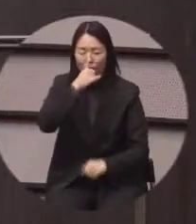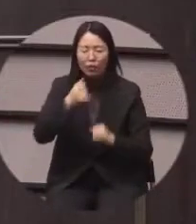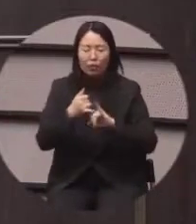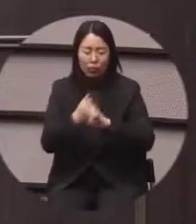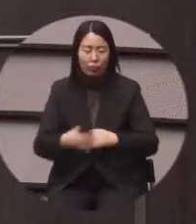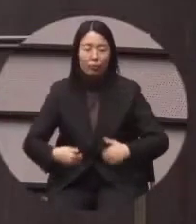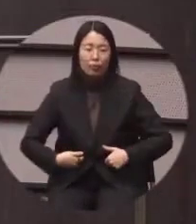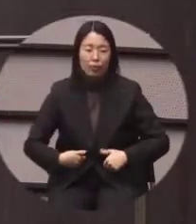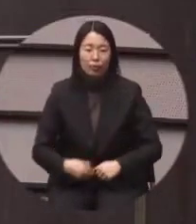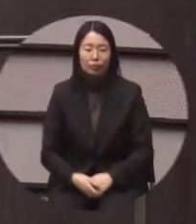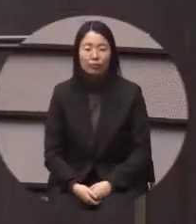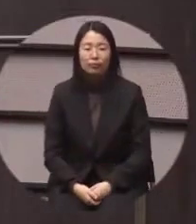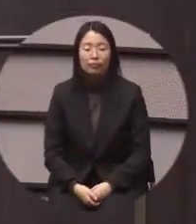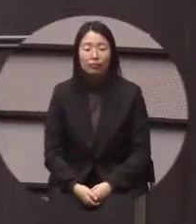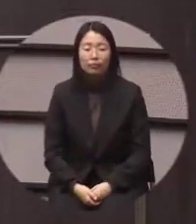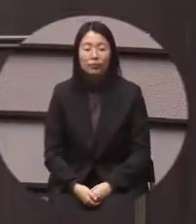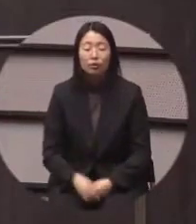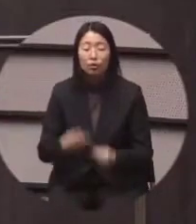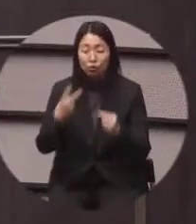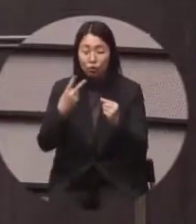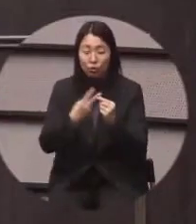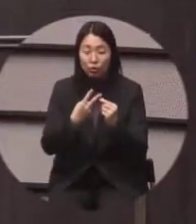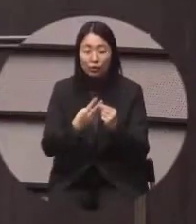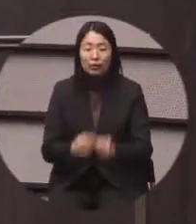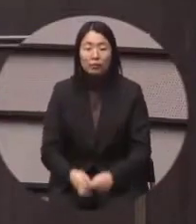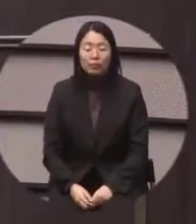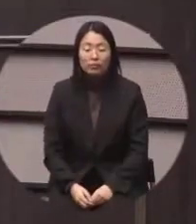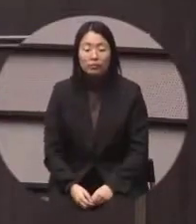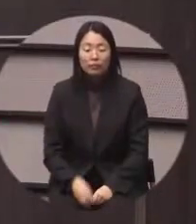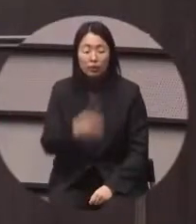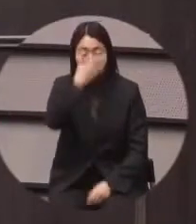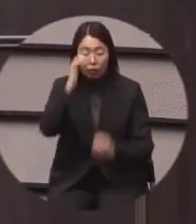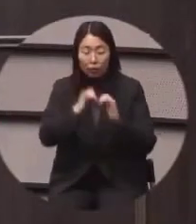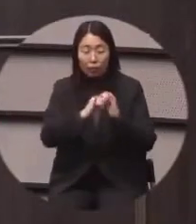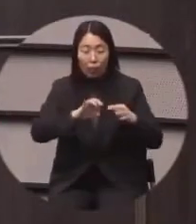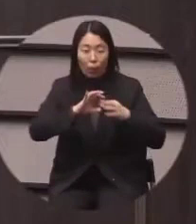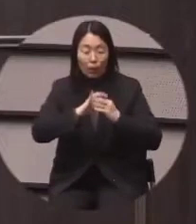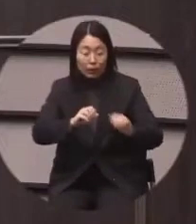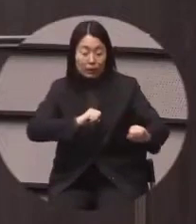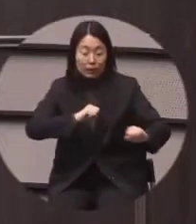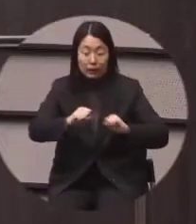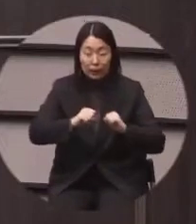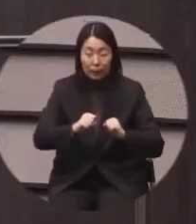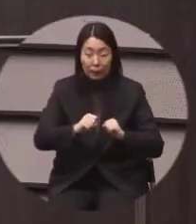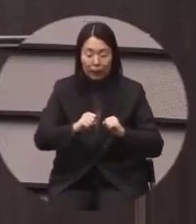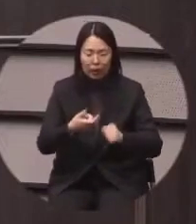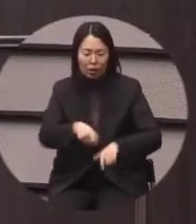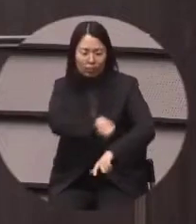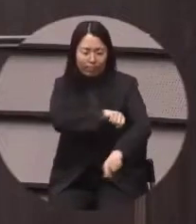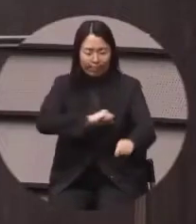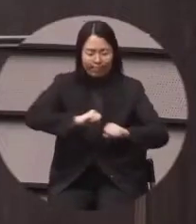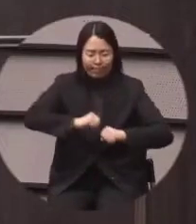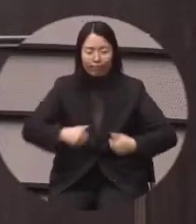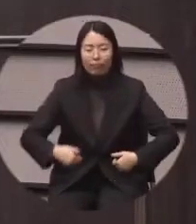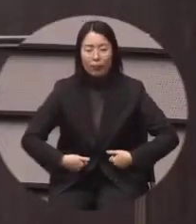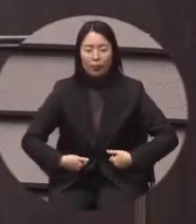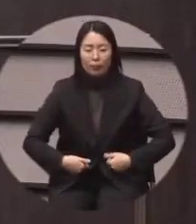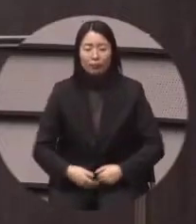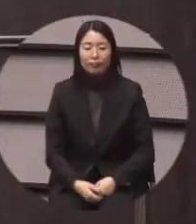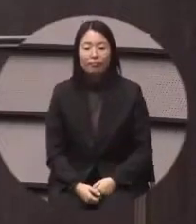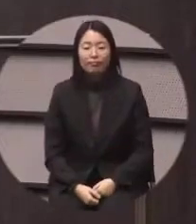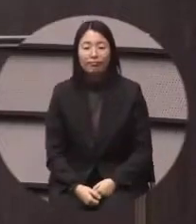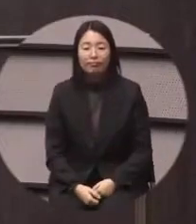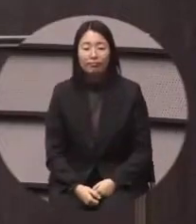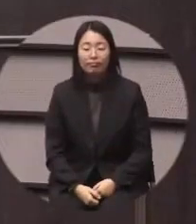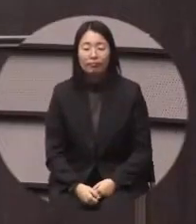것입니다. 둘째, 청년 관련 사업 추진에 더 적극적으로 나서야 합니다.